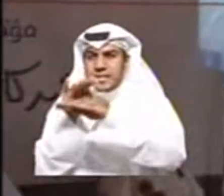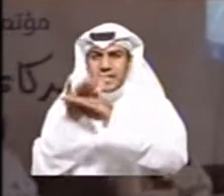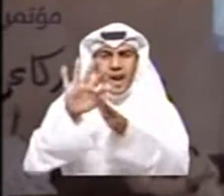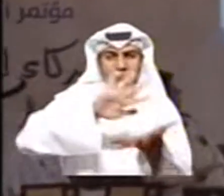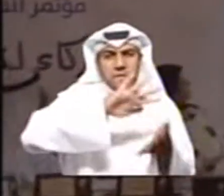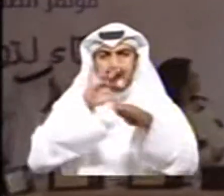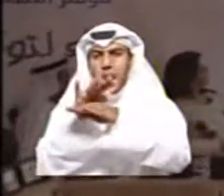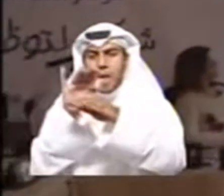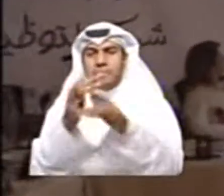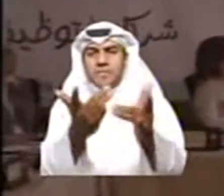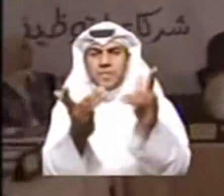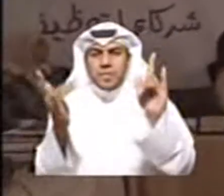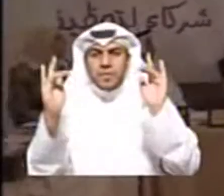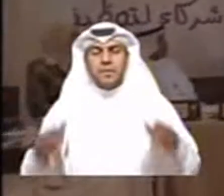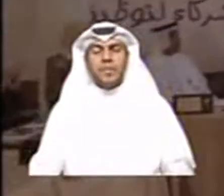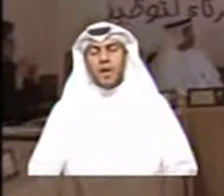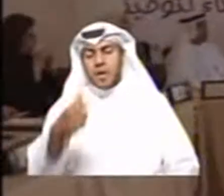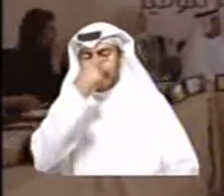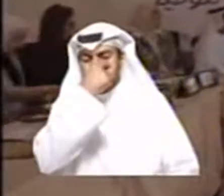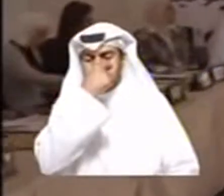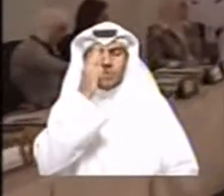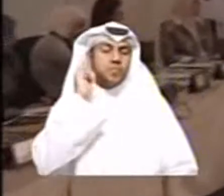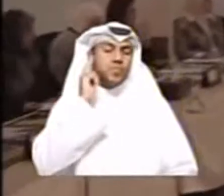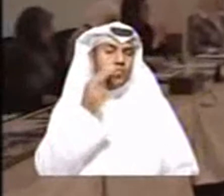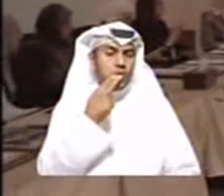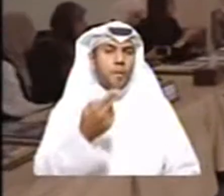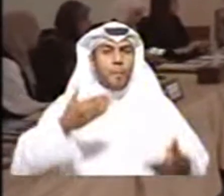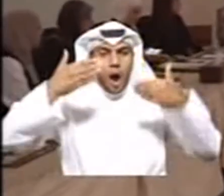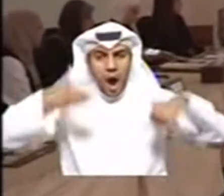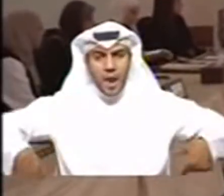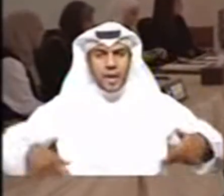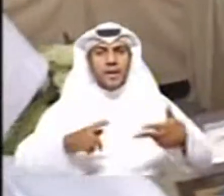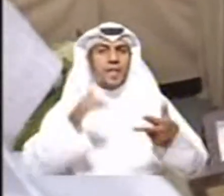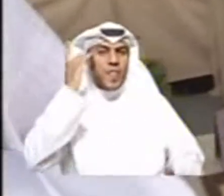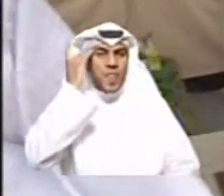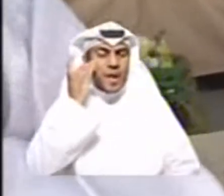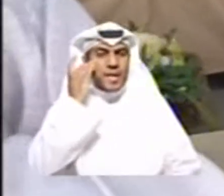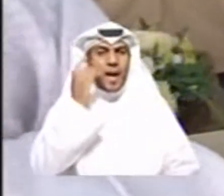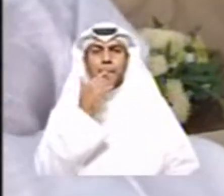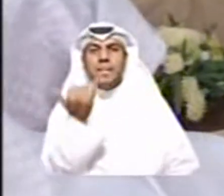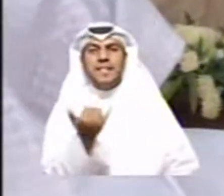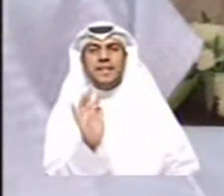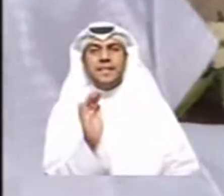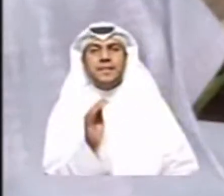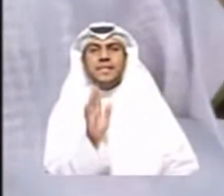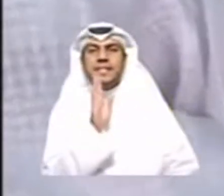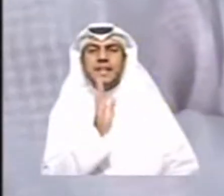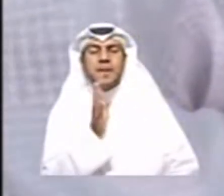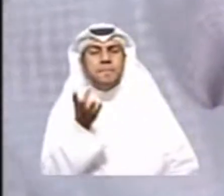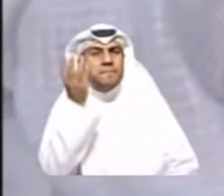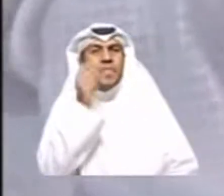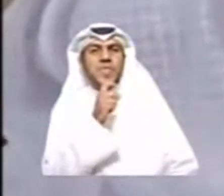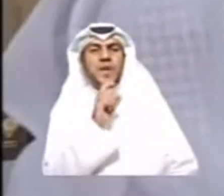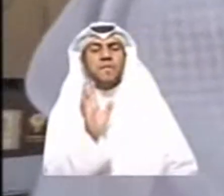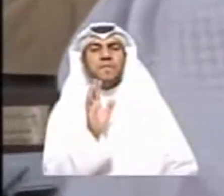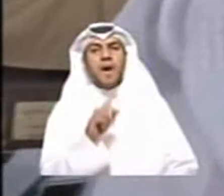من الإعاقات: الإعاقة البصرية، الإعاقة السمعية، الإعاقة الحركية، الإعاقة الذهنية البسيطة، الإعاقة التعليمية.